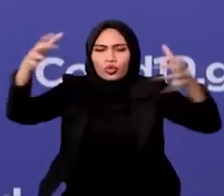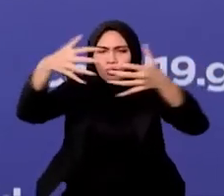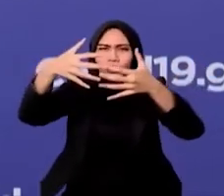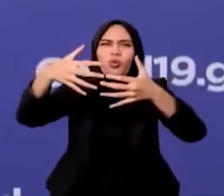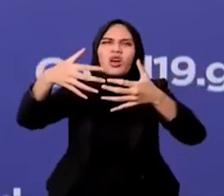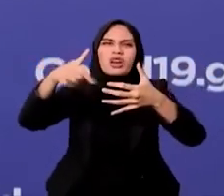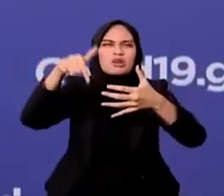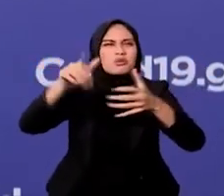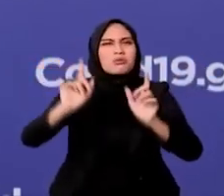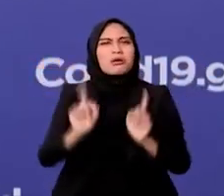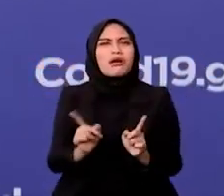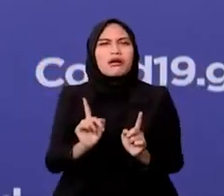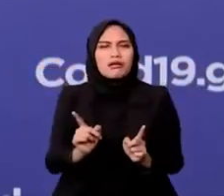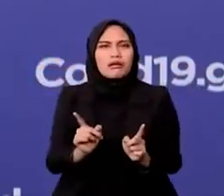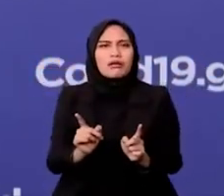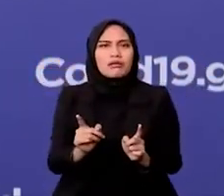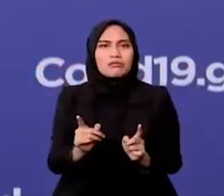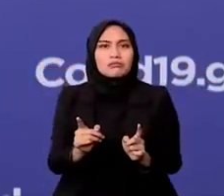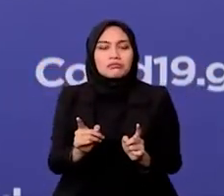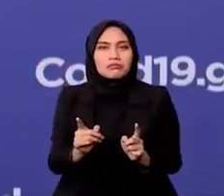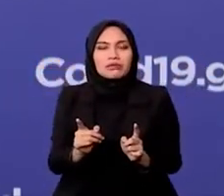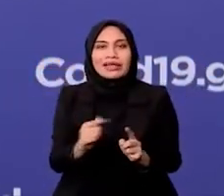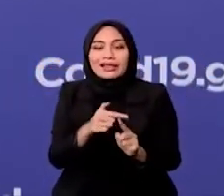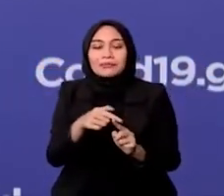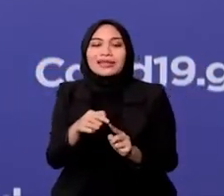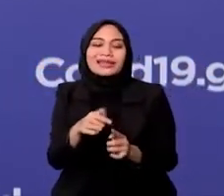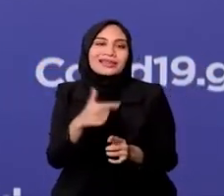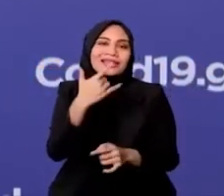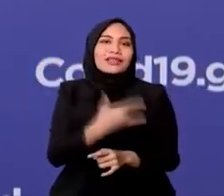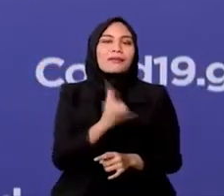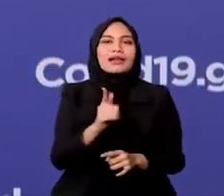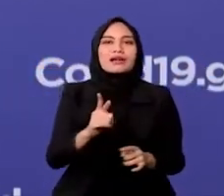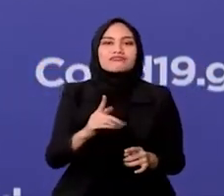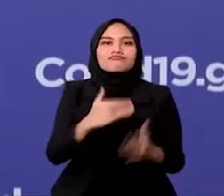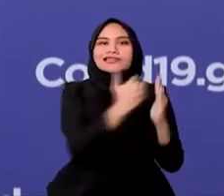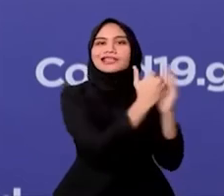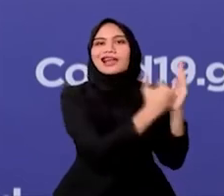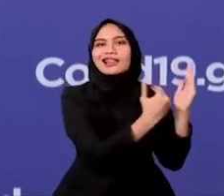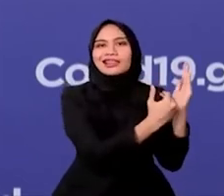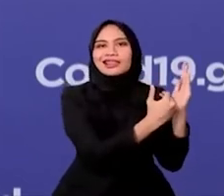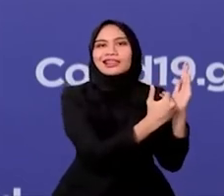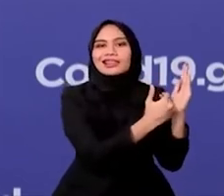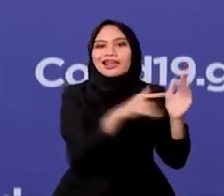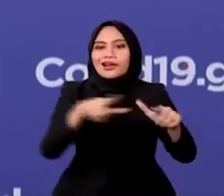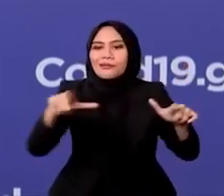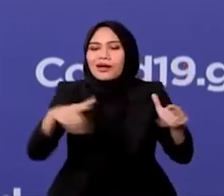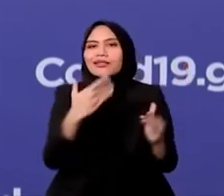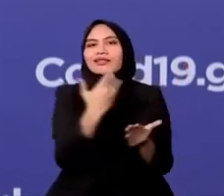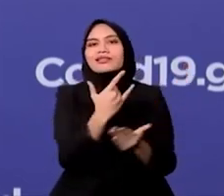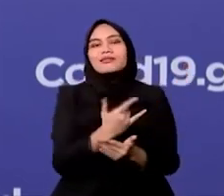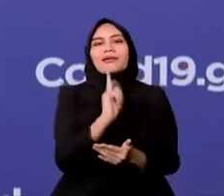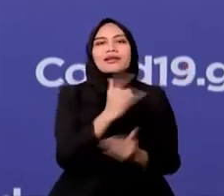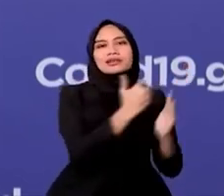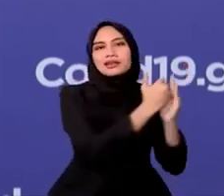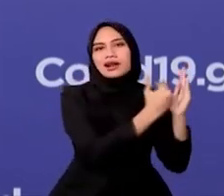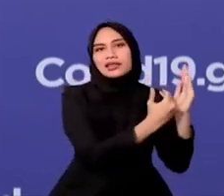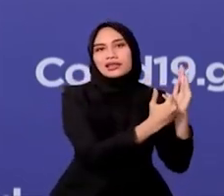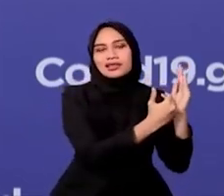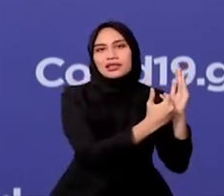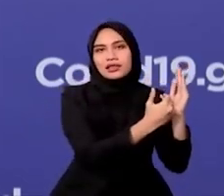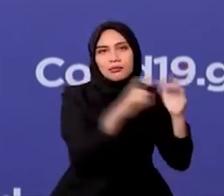asal dipenuhi syarat-syarat Kesehatan sebagai jarak yang sangat penting